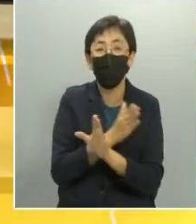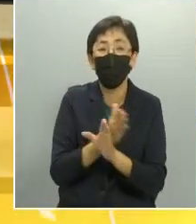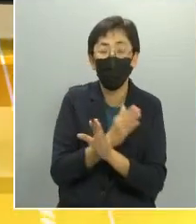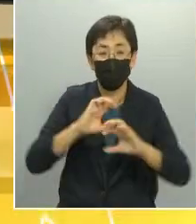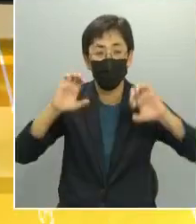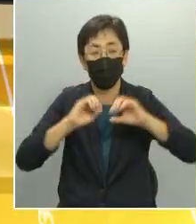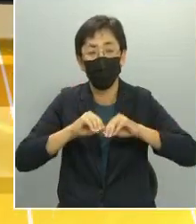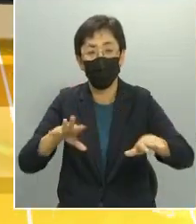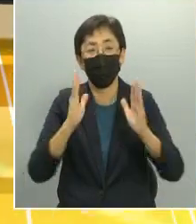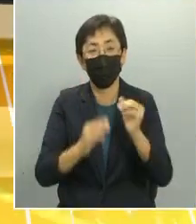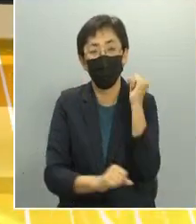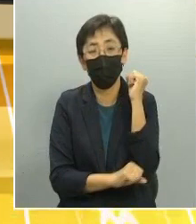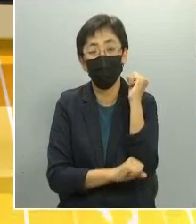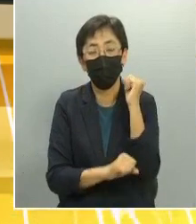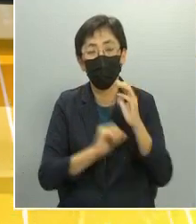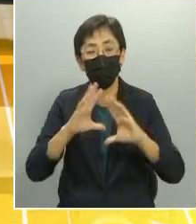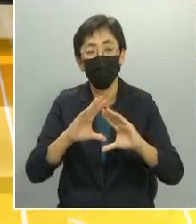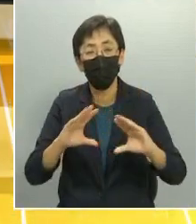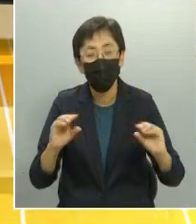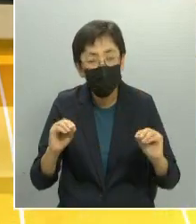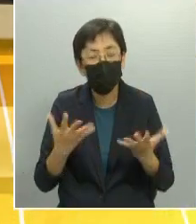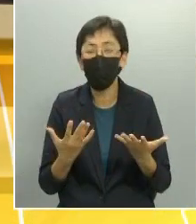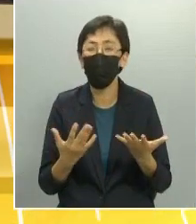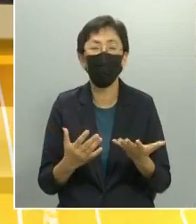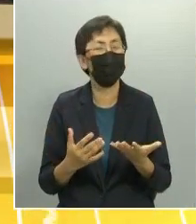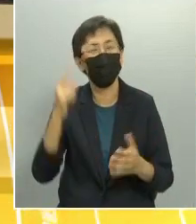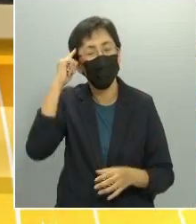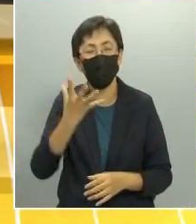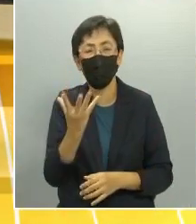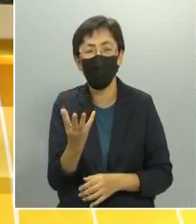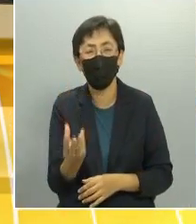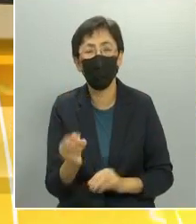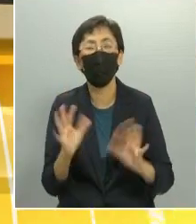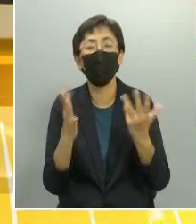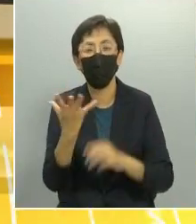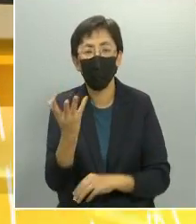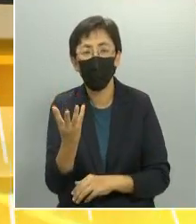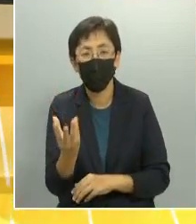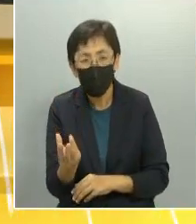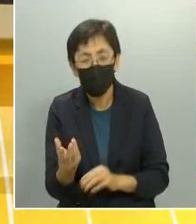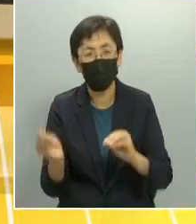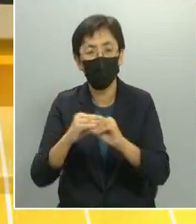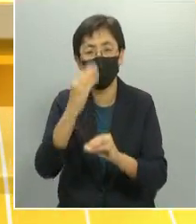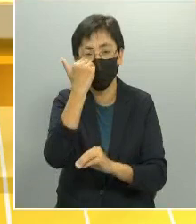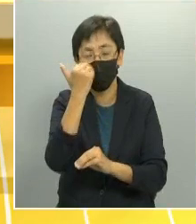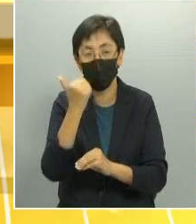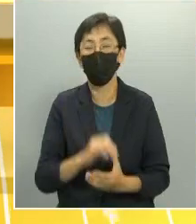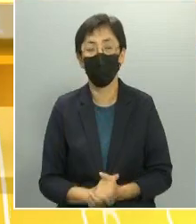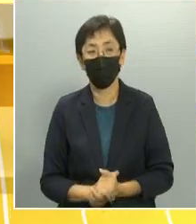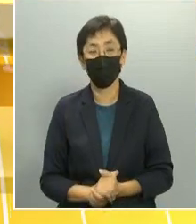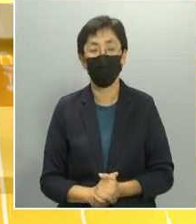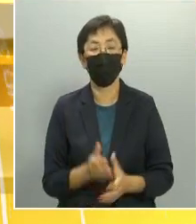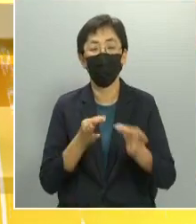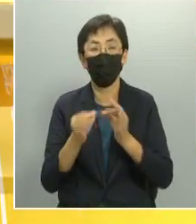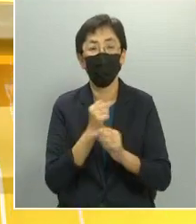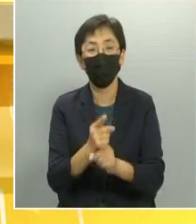าศว่าคนจนจะหมดไปอย่างน้อยไม่หมดมันเป็นมันไม่ได้หรอกแต่อย่างน้อยมันก็น้อยลงทำมันถึงจะเพิ่มขึ้น คุณธนากรอธิบายว่ามันเป็นไปต